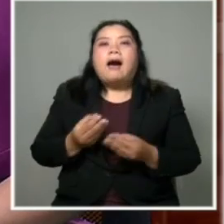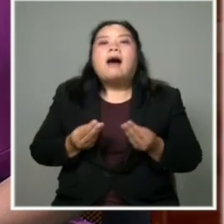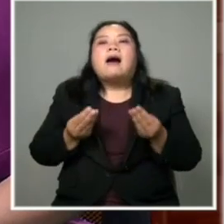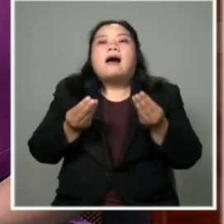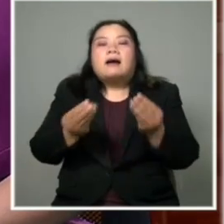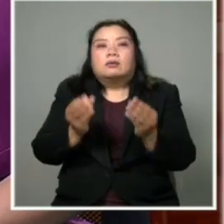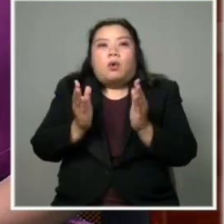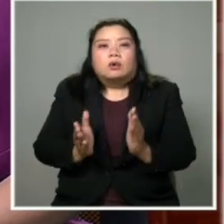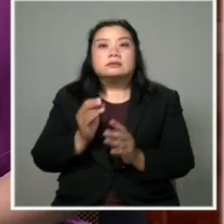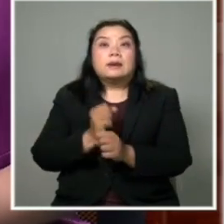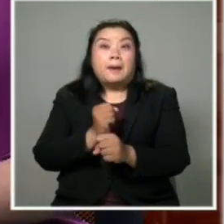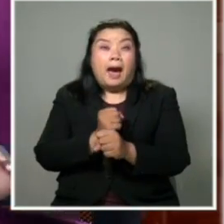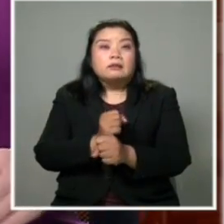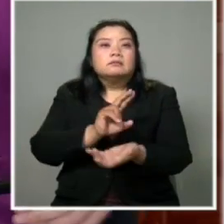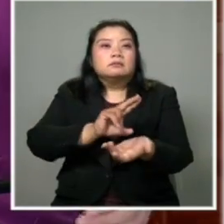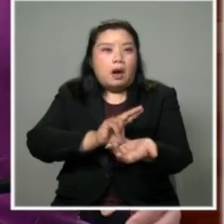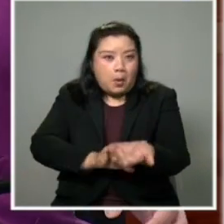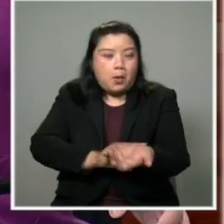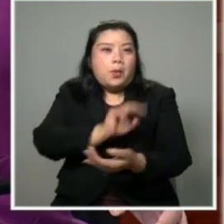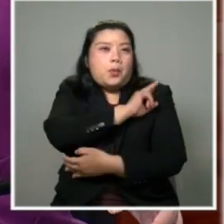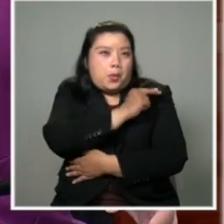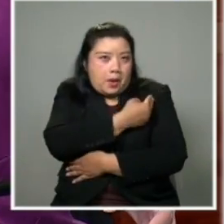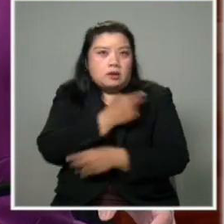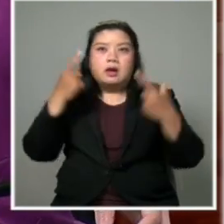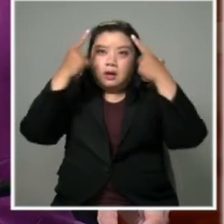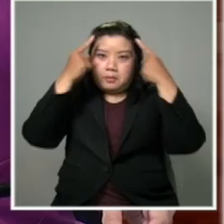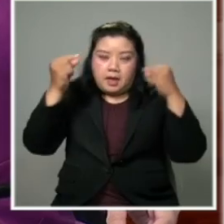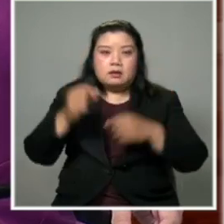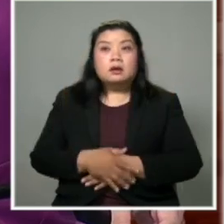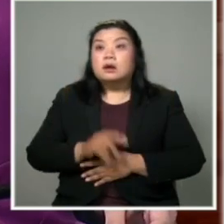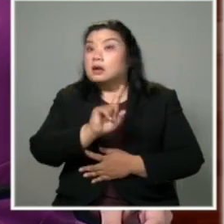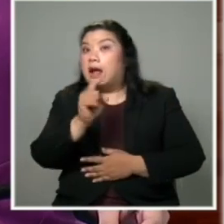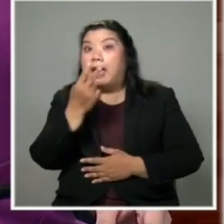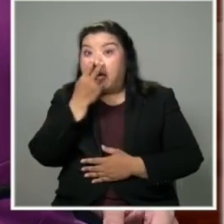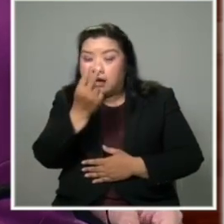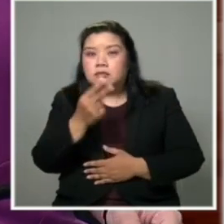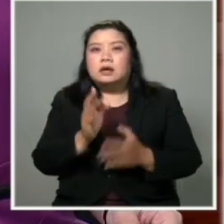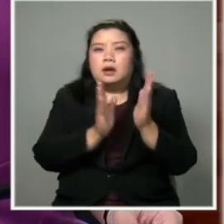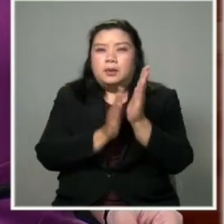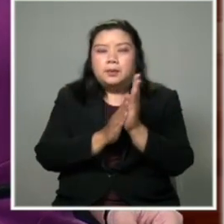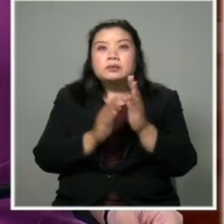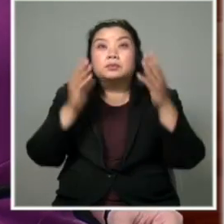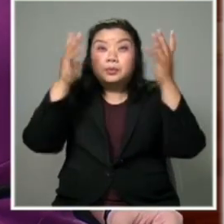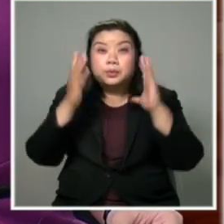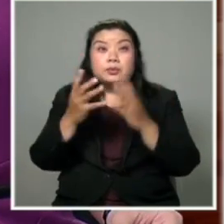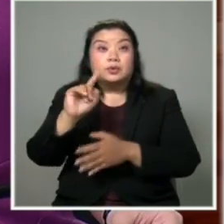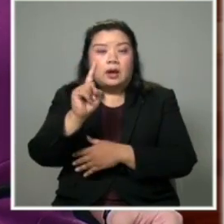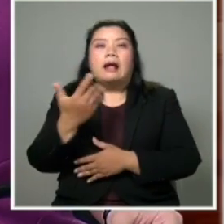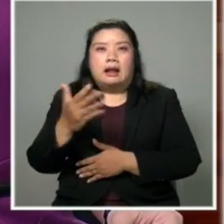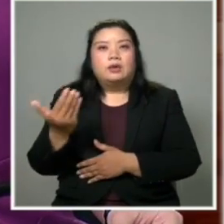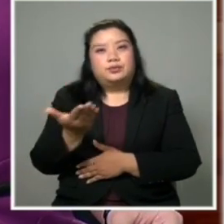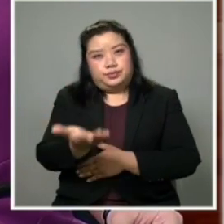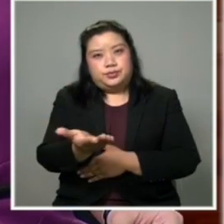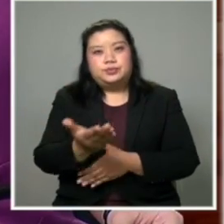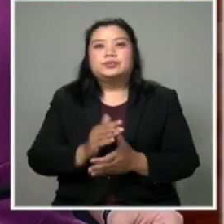จให้กับบุคลากรทางการแพทย์นะครับจุดไหนมีการปรบมือจุดไหนมีการให้กำลังใจบุคลากรทางการแพทย์บ้างนะครับเรารวบรวมมาแล้วนะครับมาติดต